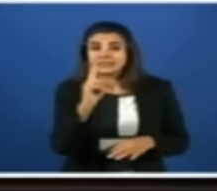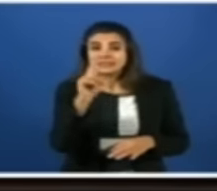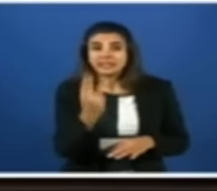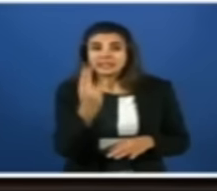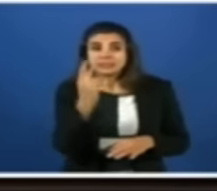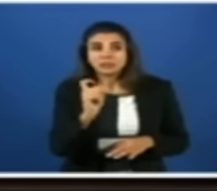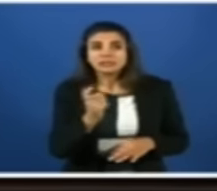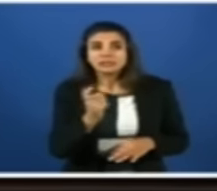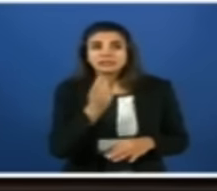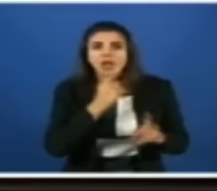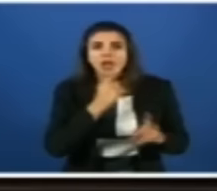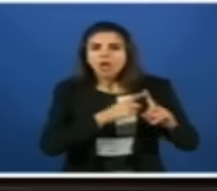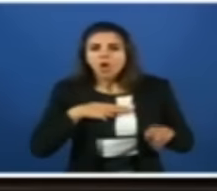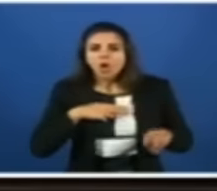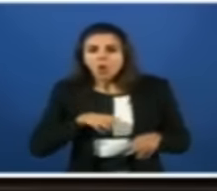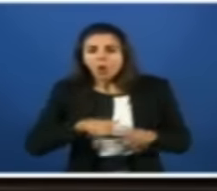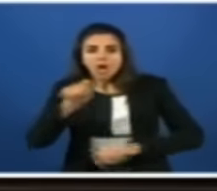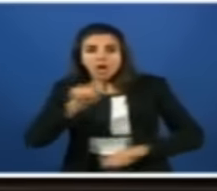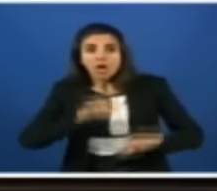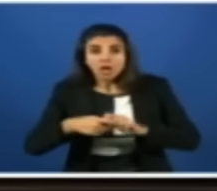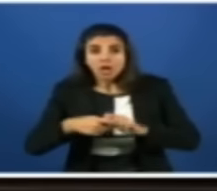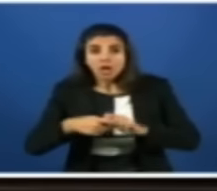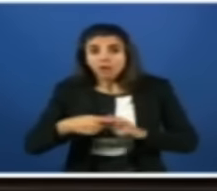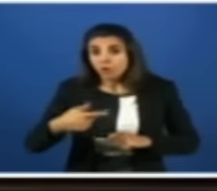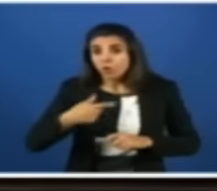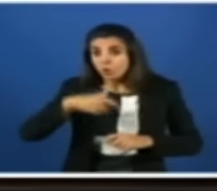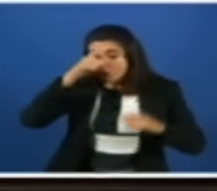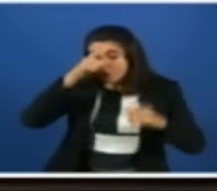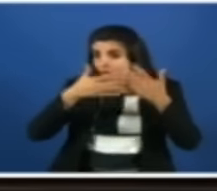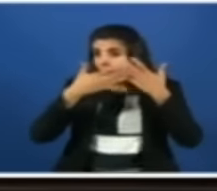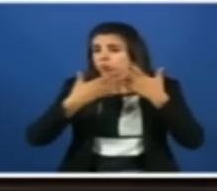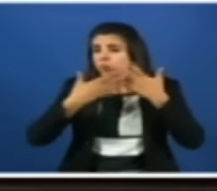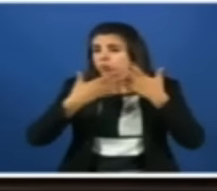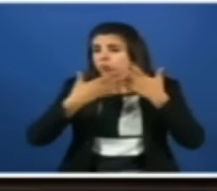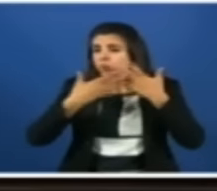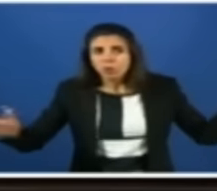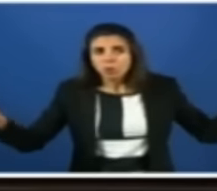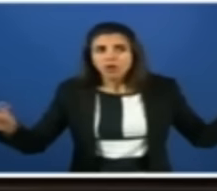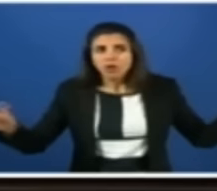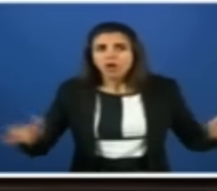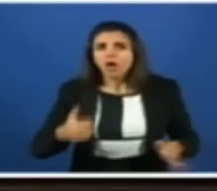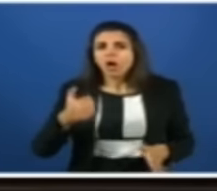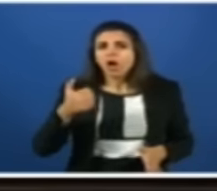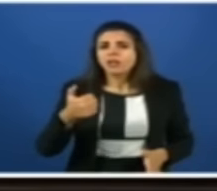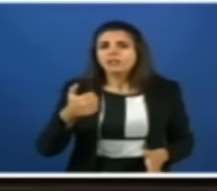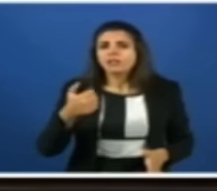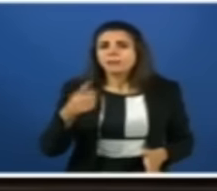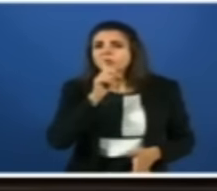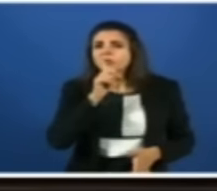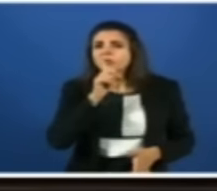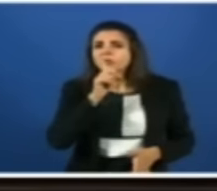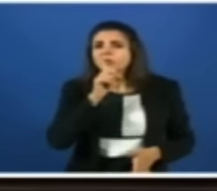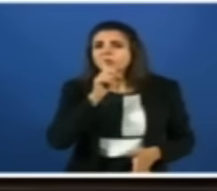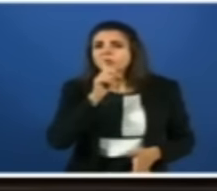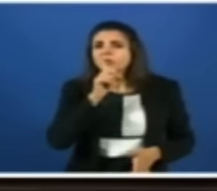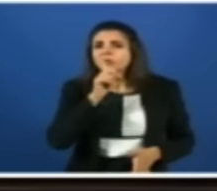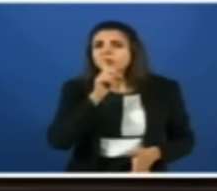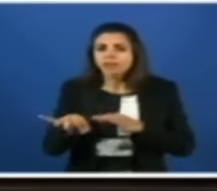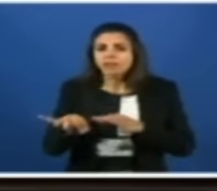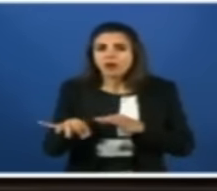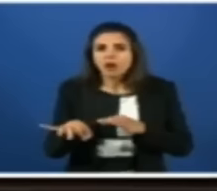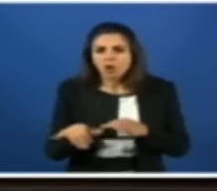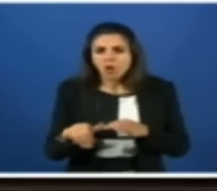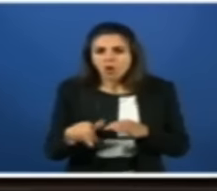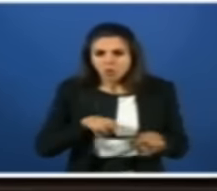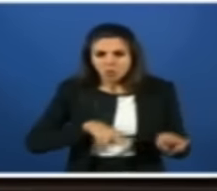Koca Türkiye, 780 bin kilometre kare Türkiye'de 6100 kilometre